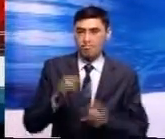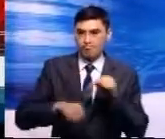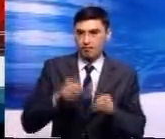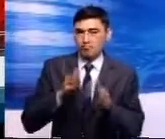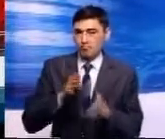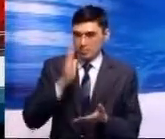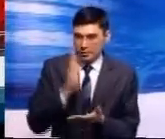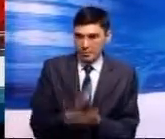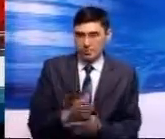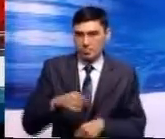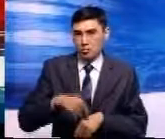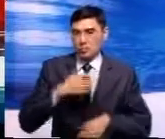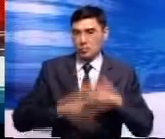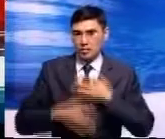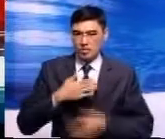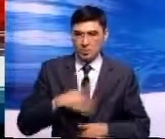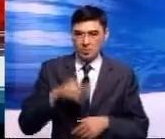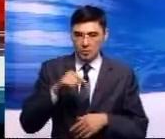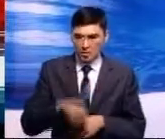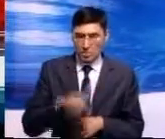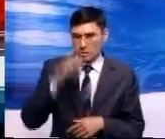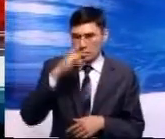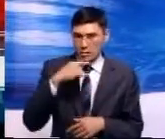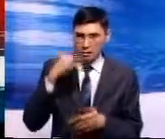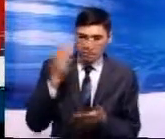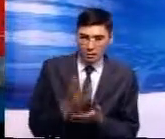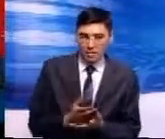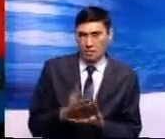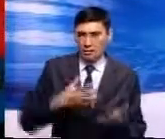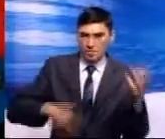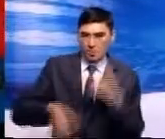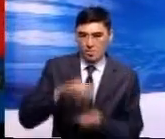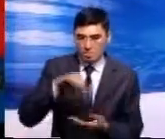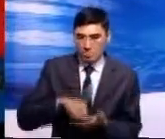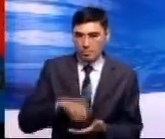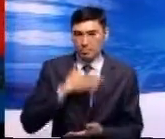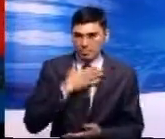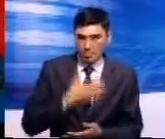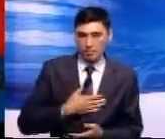что пропагандируется здоровый образ жизни в Казахстане, в каждых областях.